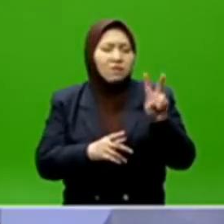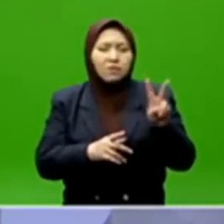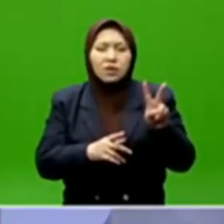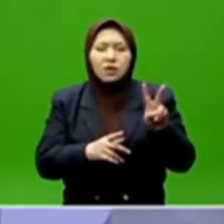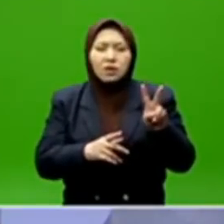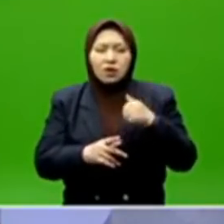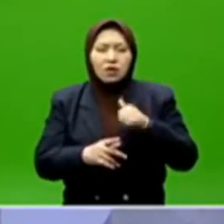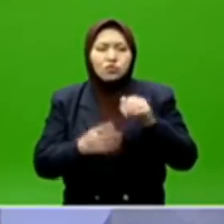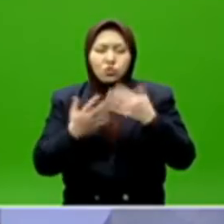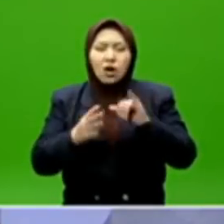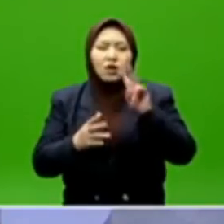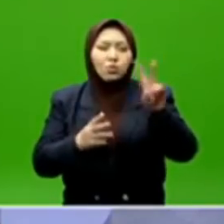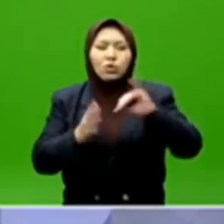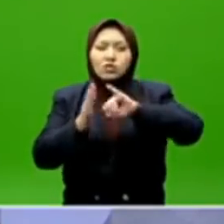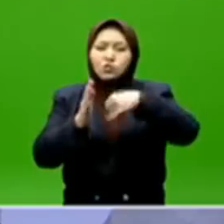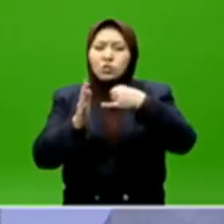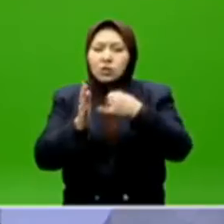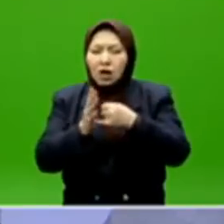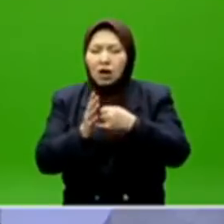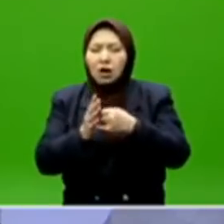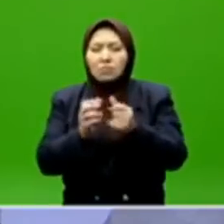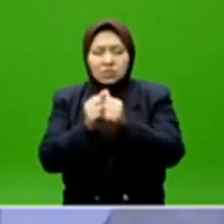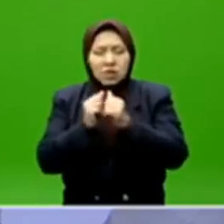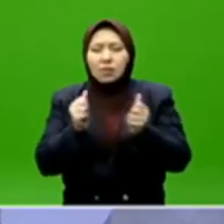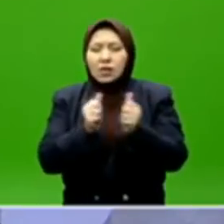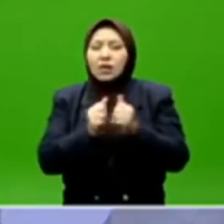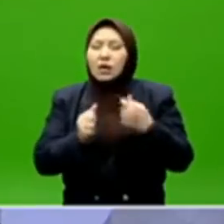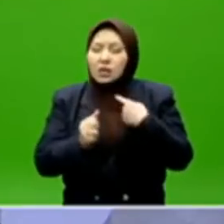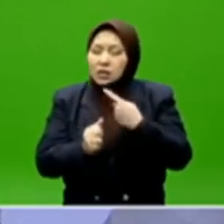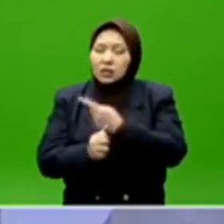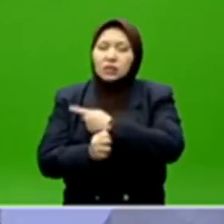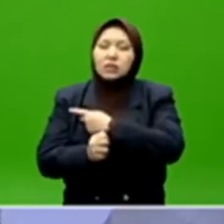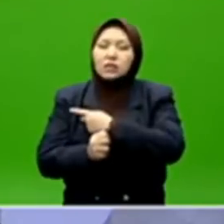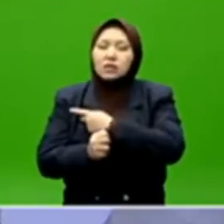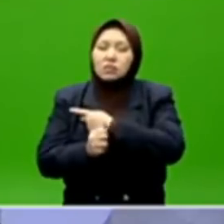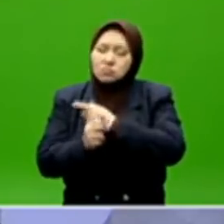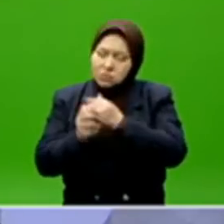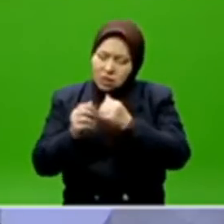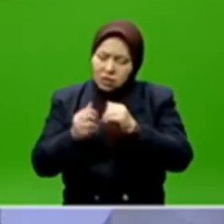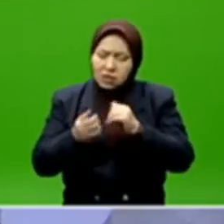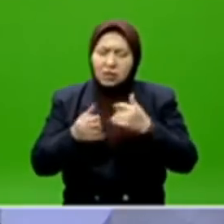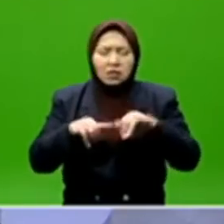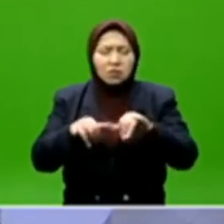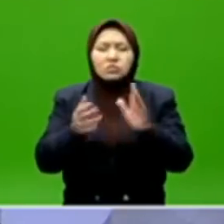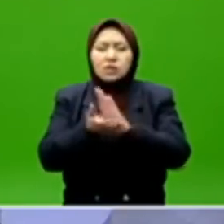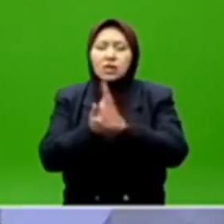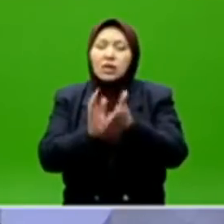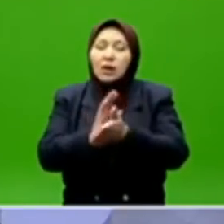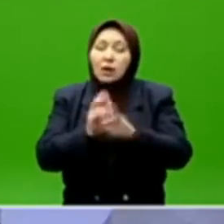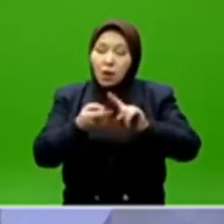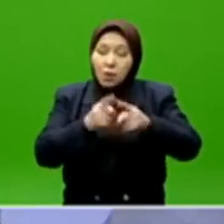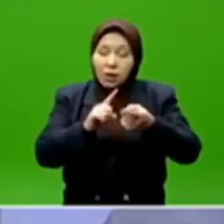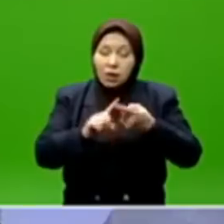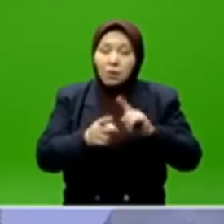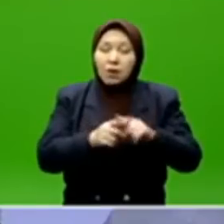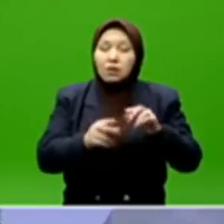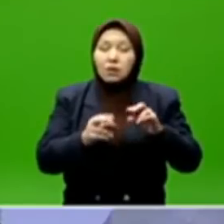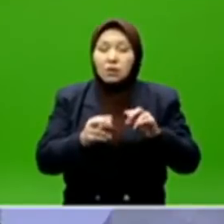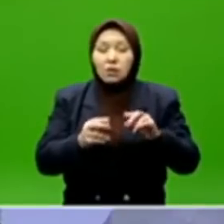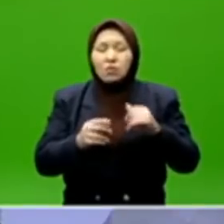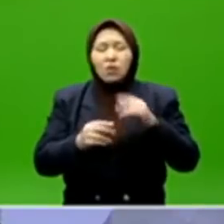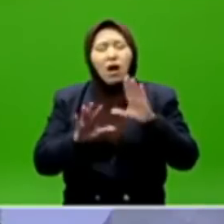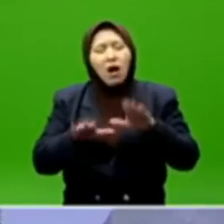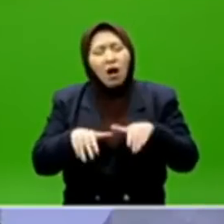2 juta sahaja bersama dengan kita. Jadi mudah-mudahan kita terus sebarkan Al-Quran menjadi penawar buat hati kita, walau sedih macam